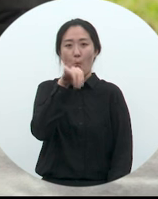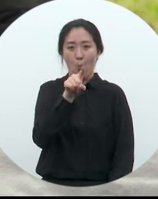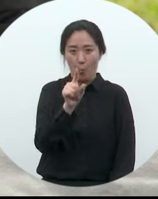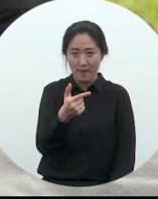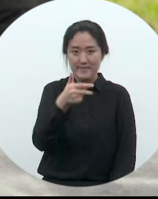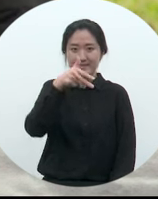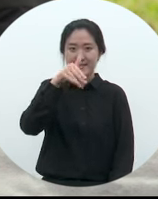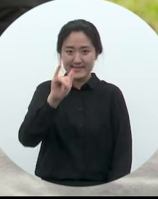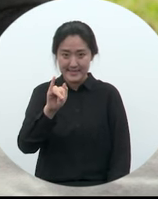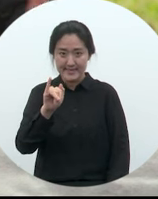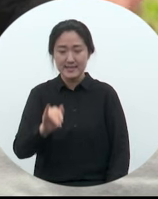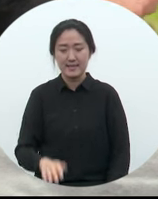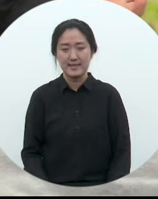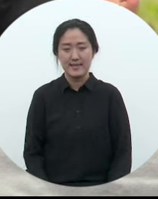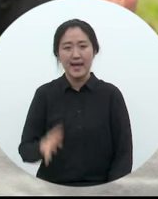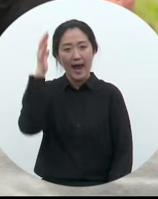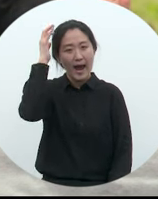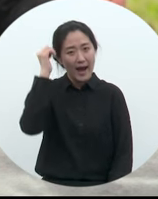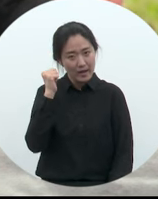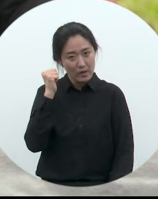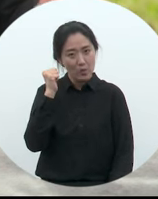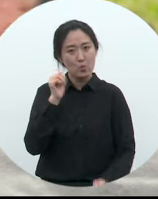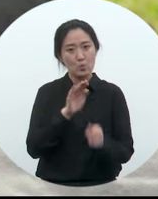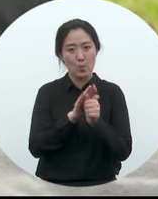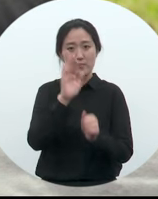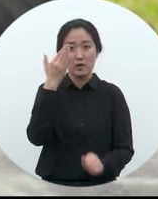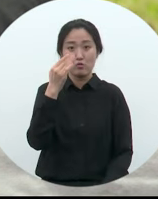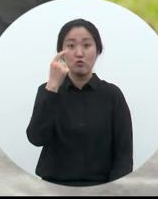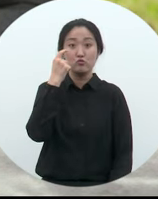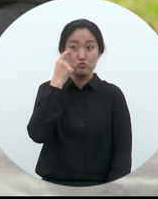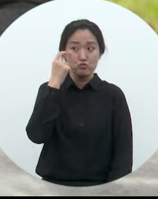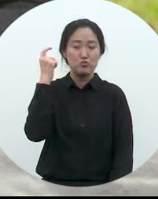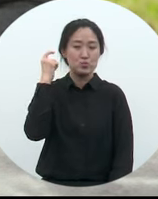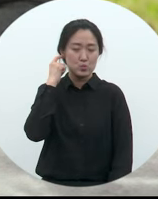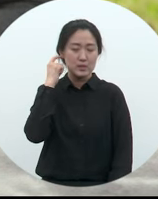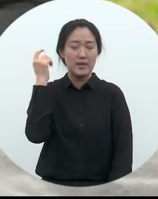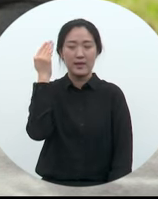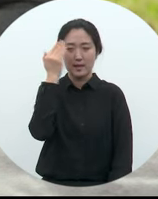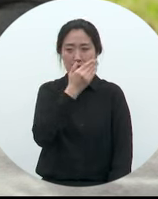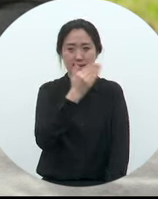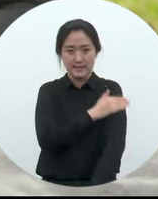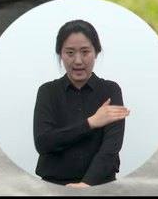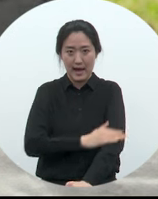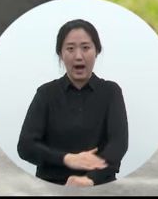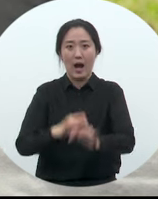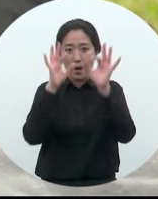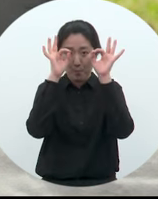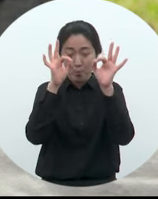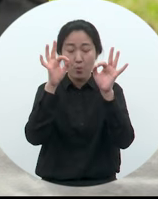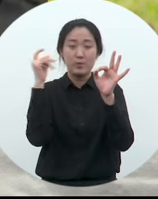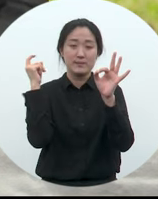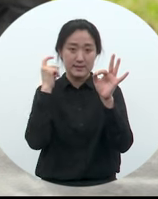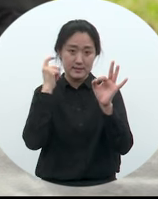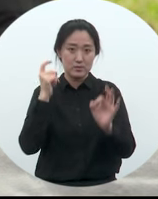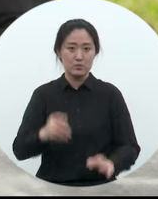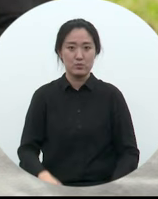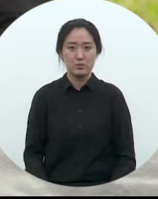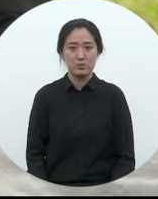이름입니다. 그렇기 때문에 기억력을 증진시켜 주는데 도움이 되고, 눈과 귀를 밝게 해주고요. 마지막으로